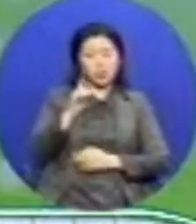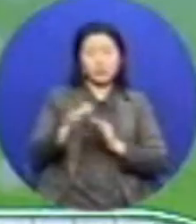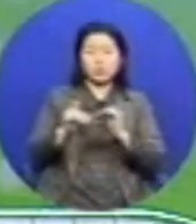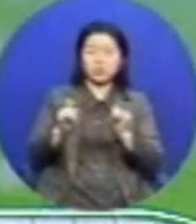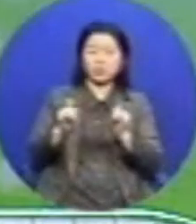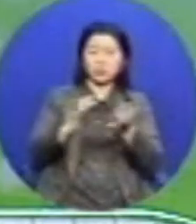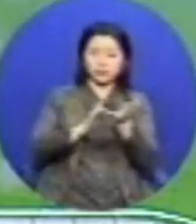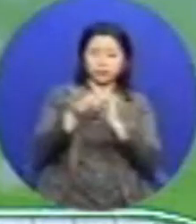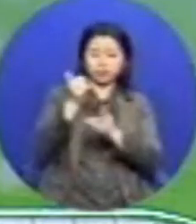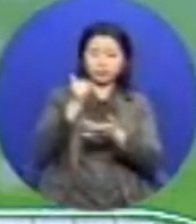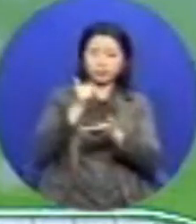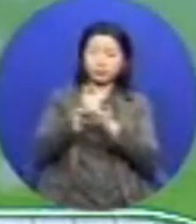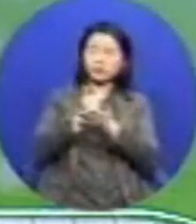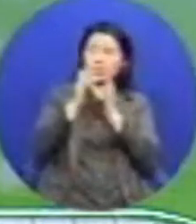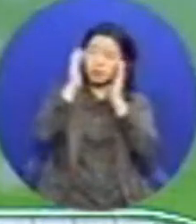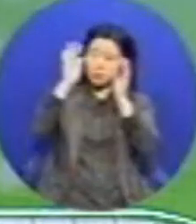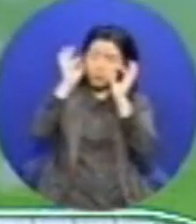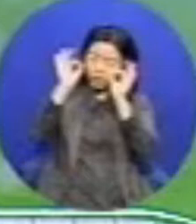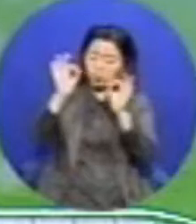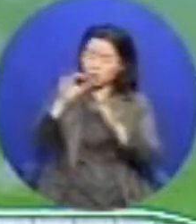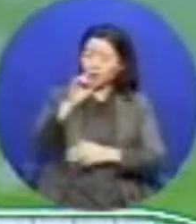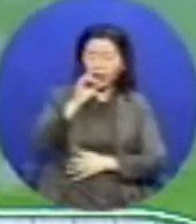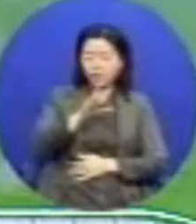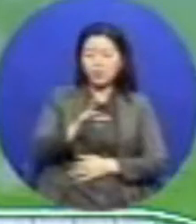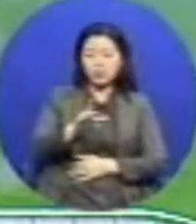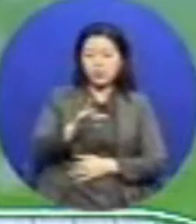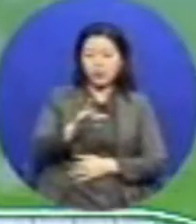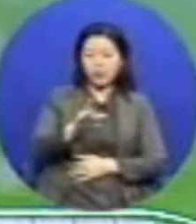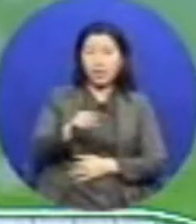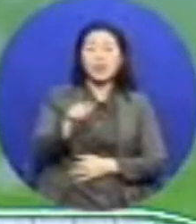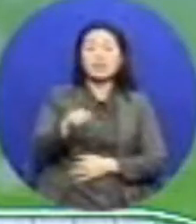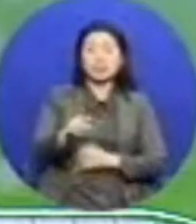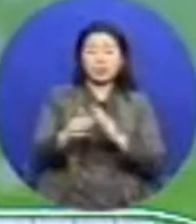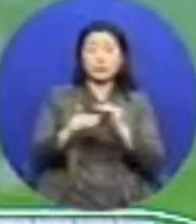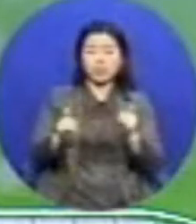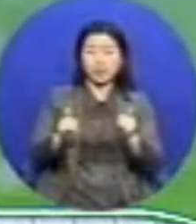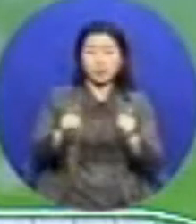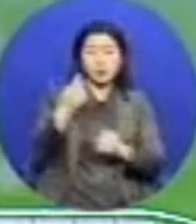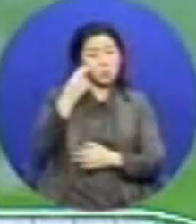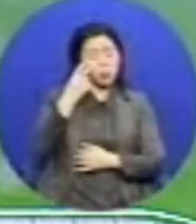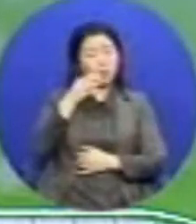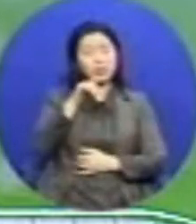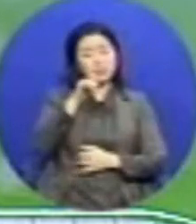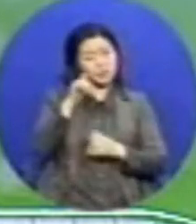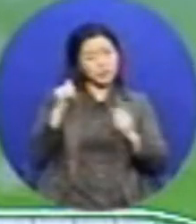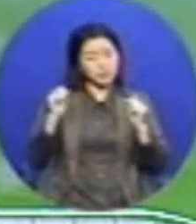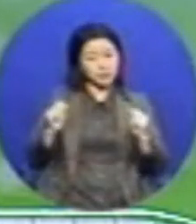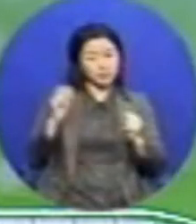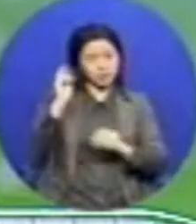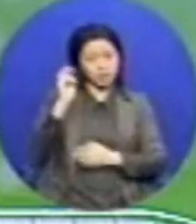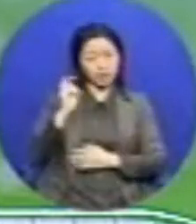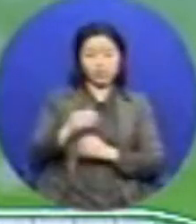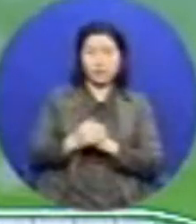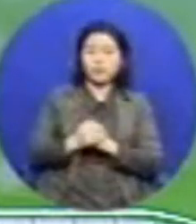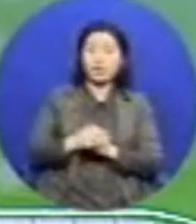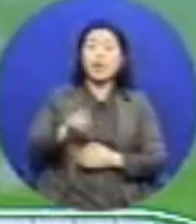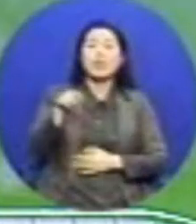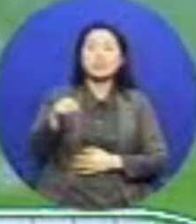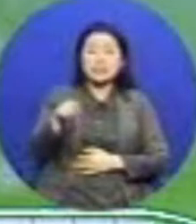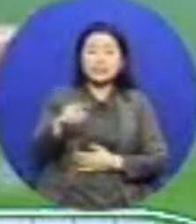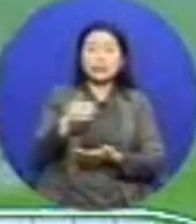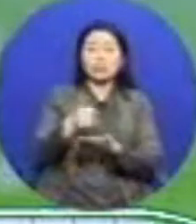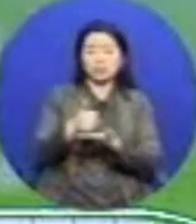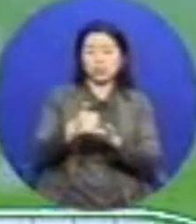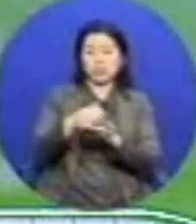바라보라는 게 안 됩니다 그러시는 분이 혹 계실지 모르겠어요 여러분 그런 분이